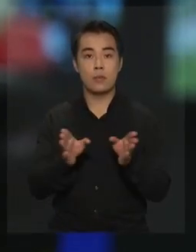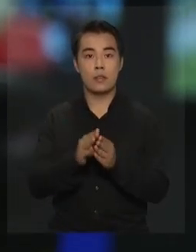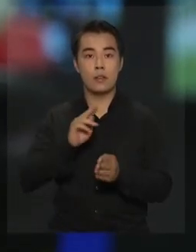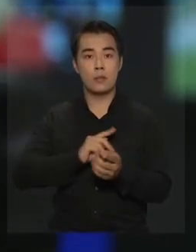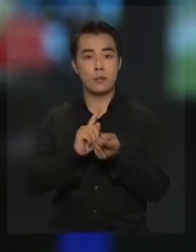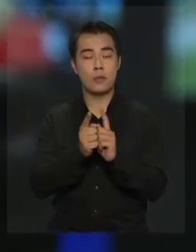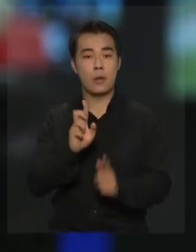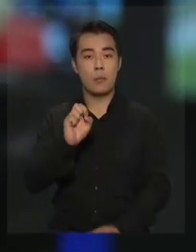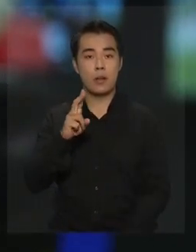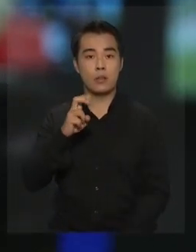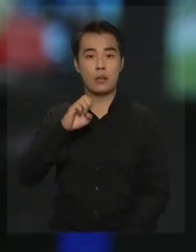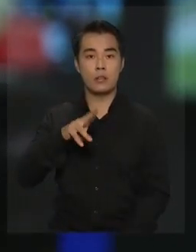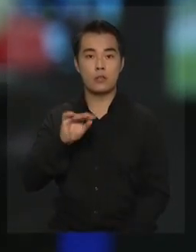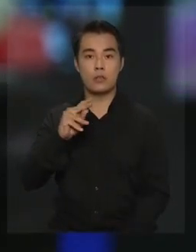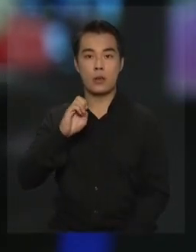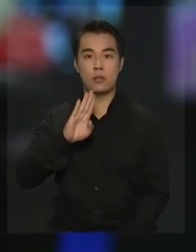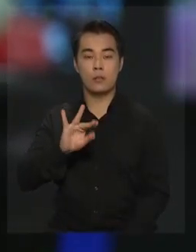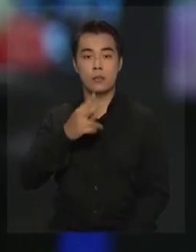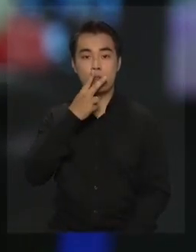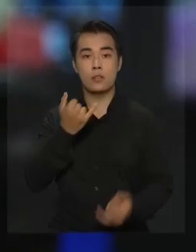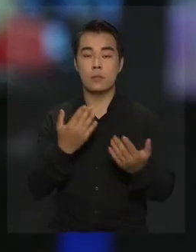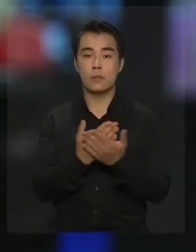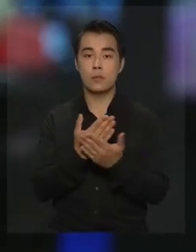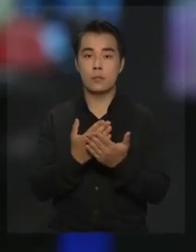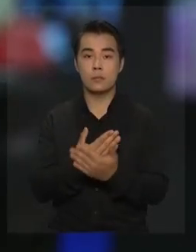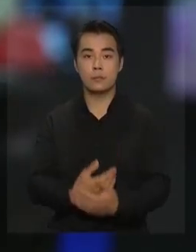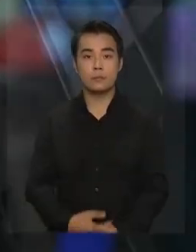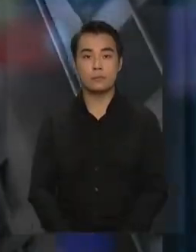работает сурдопереводчик Бахдаулет Кожбанов. Смотрите сегодня.